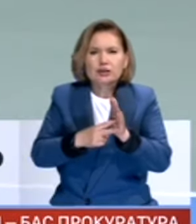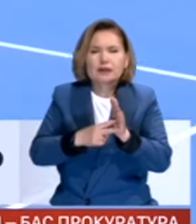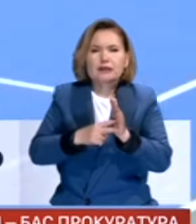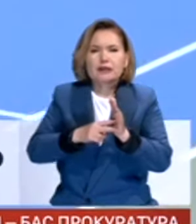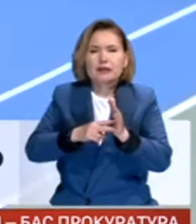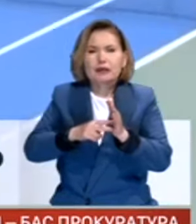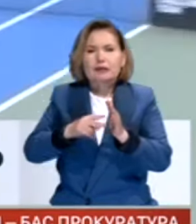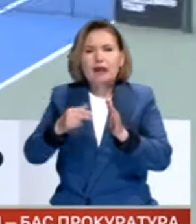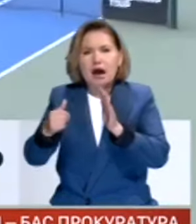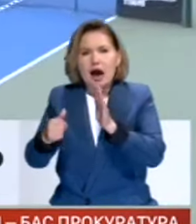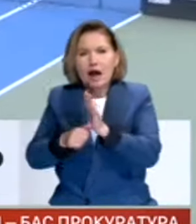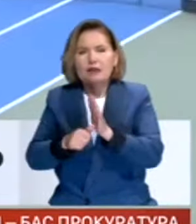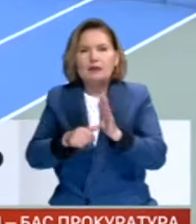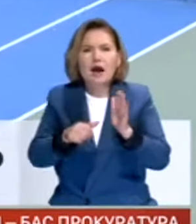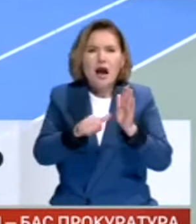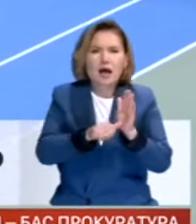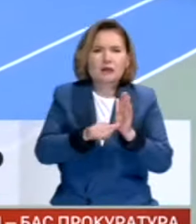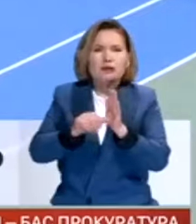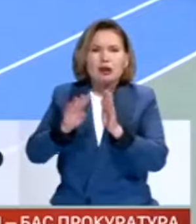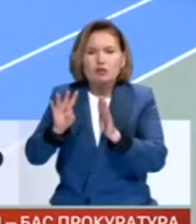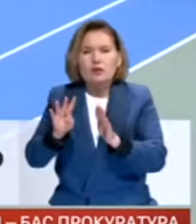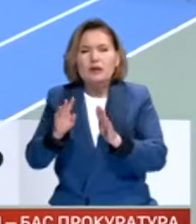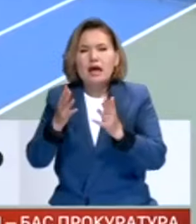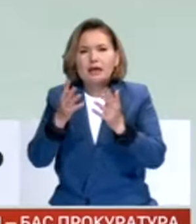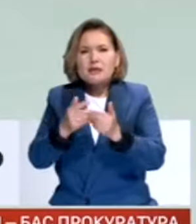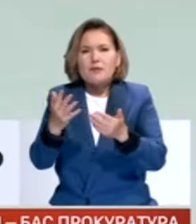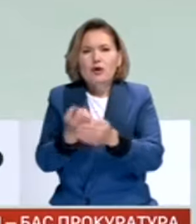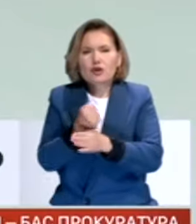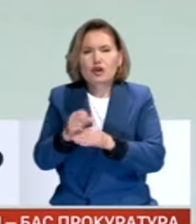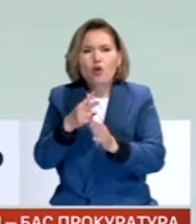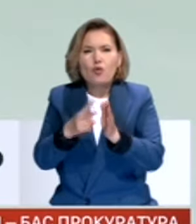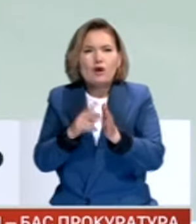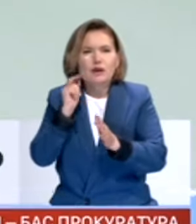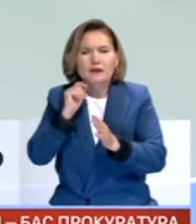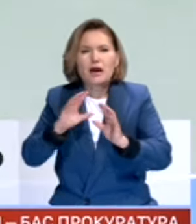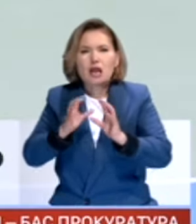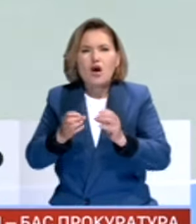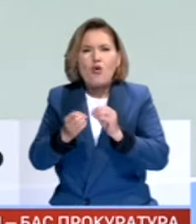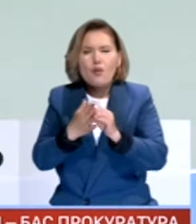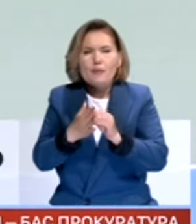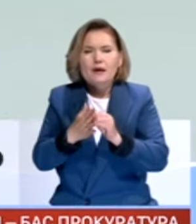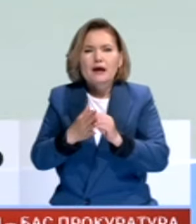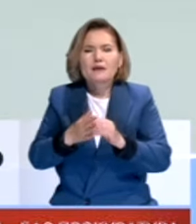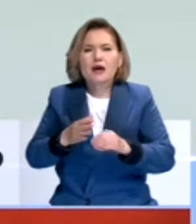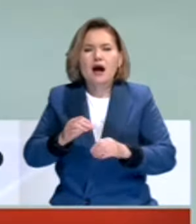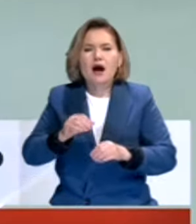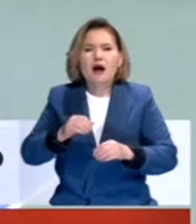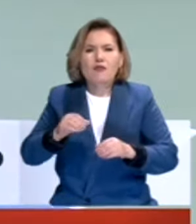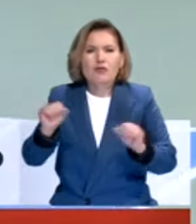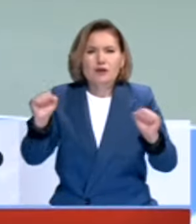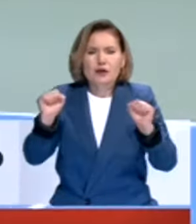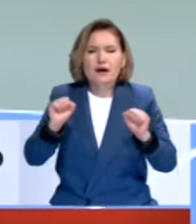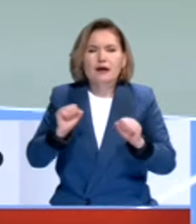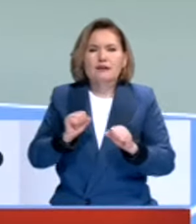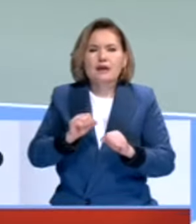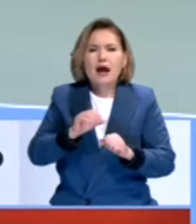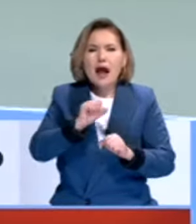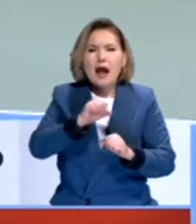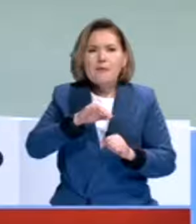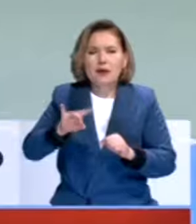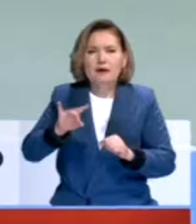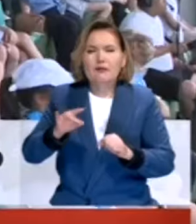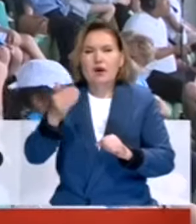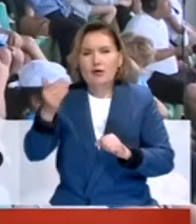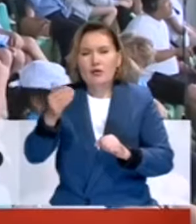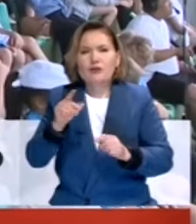7-6, 6-4 есебімен ұтты. Ал 17 жастағы әлемнің 15-ші ракеткасы Әмір ресейлік Максим Жуковпен бірге